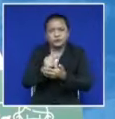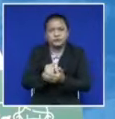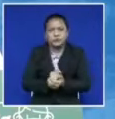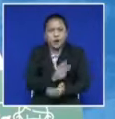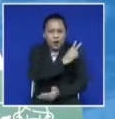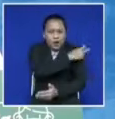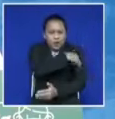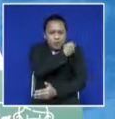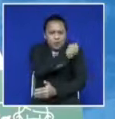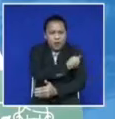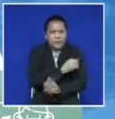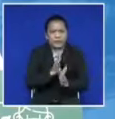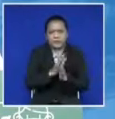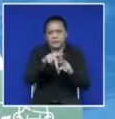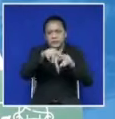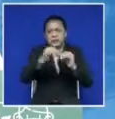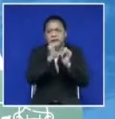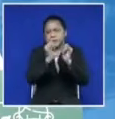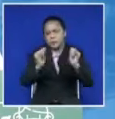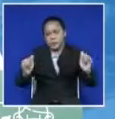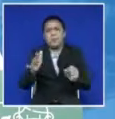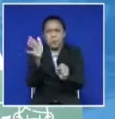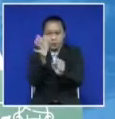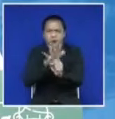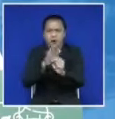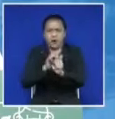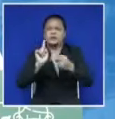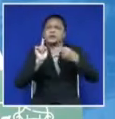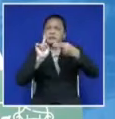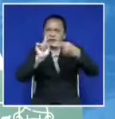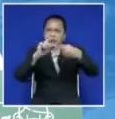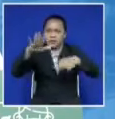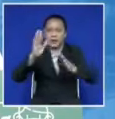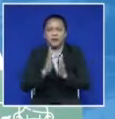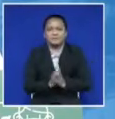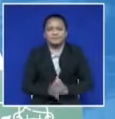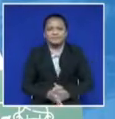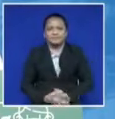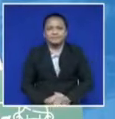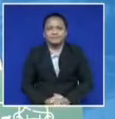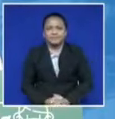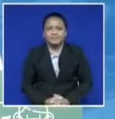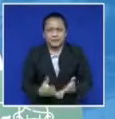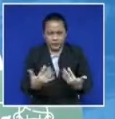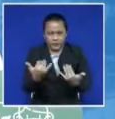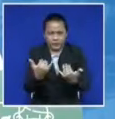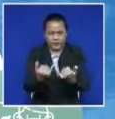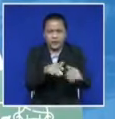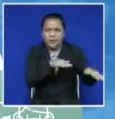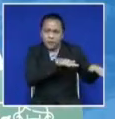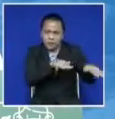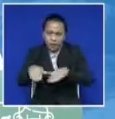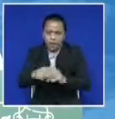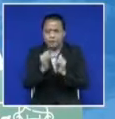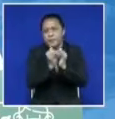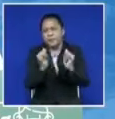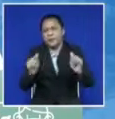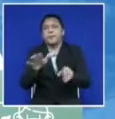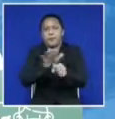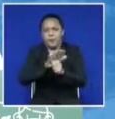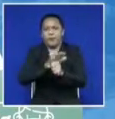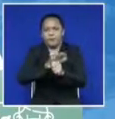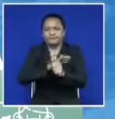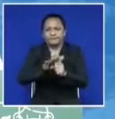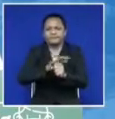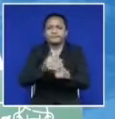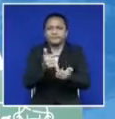ทย์เรามีหมื่นกว่าเตียงนะครับคราวนี้เราใช้แค่ไปมาเป็นร้อยเตียงเท่านั้นเองนะครับขณะนี้ก็เตรียมเรื่องเตียงเอาไว้เป็นอย่างดีนะครับ